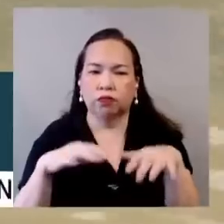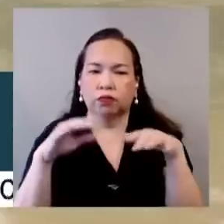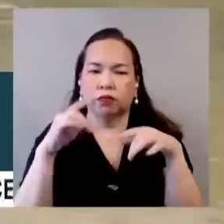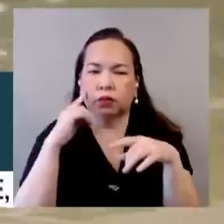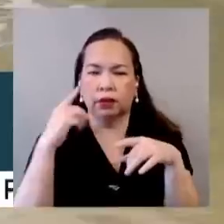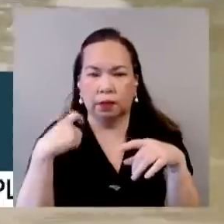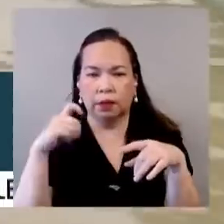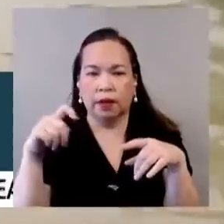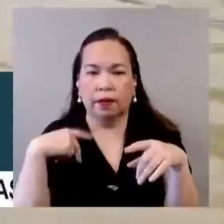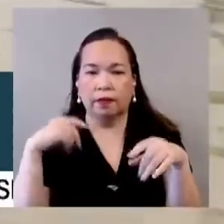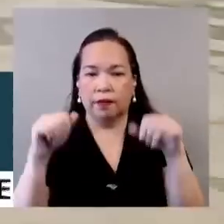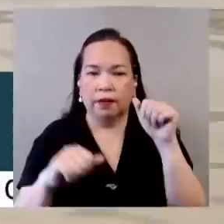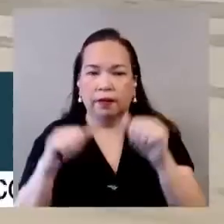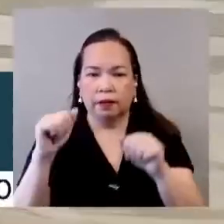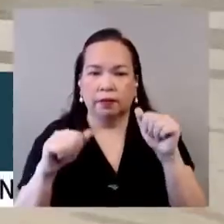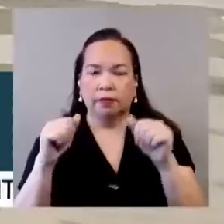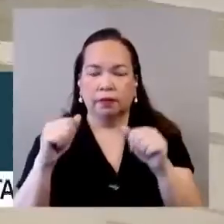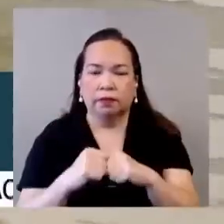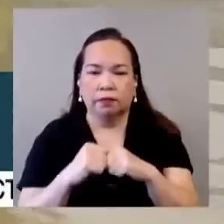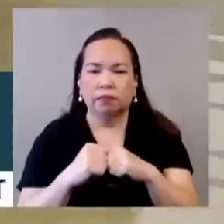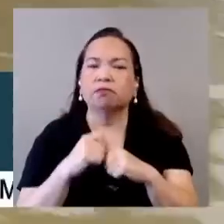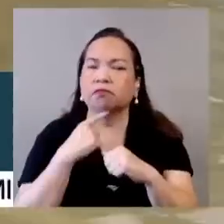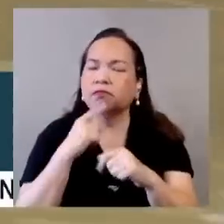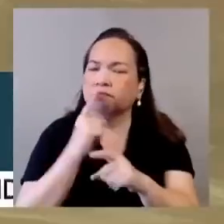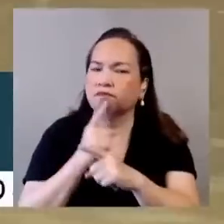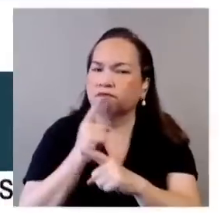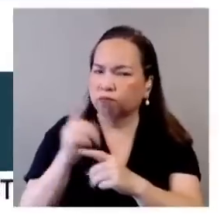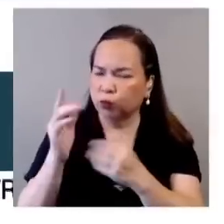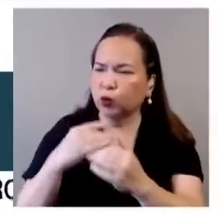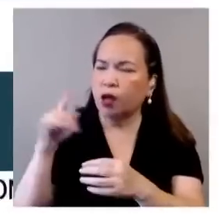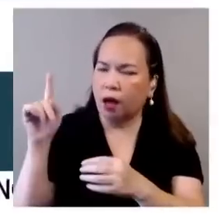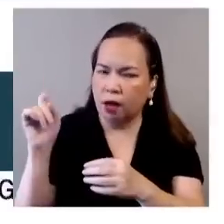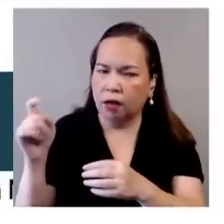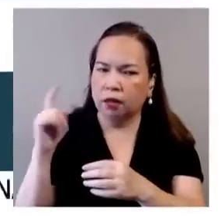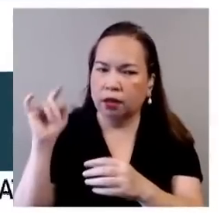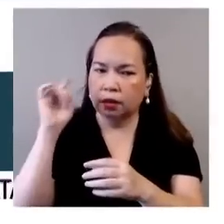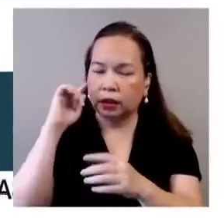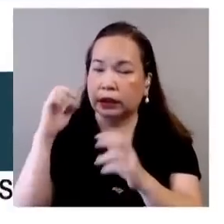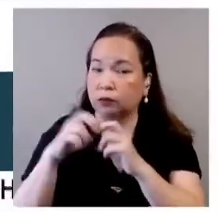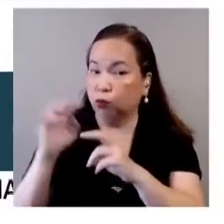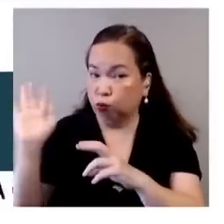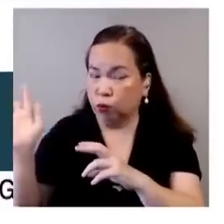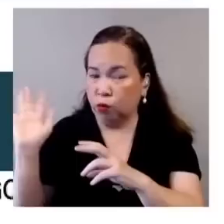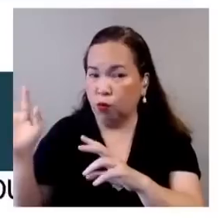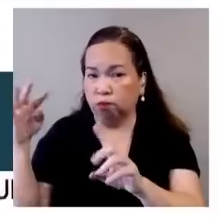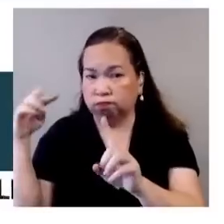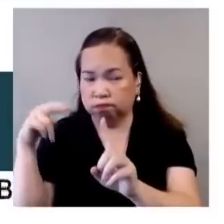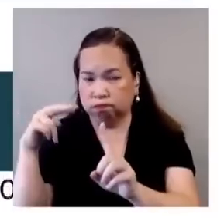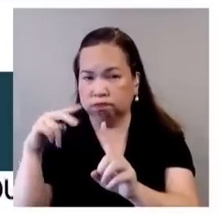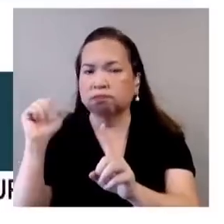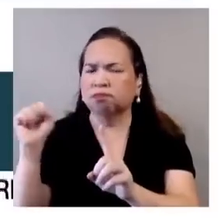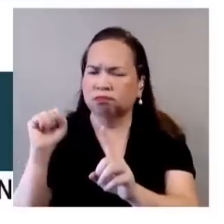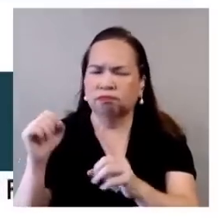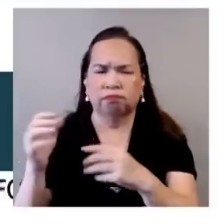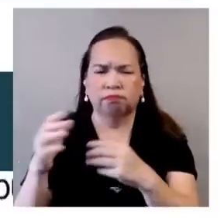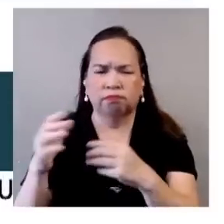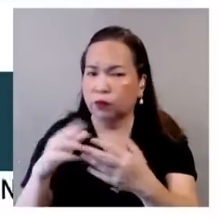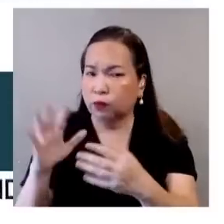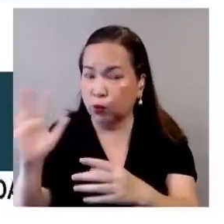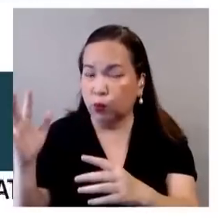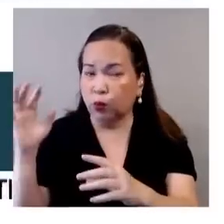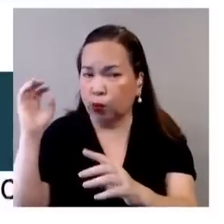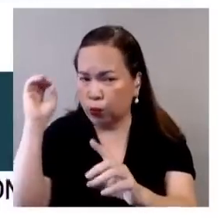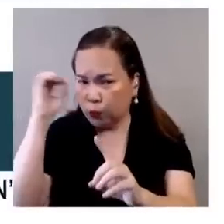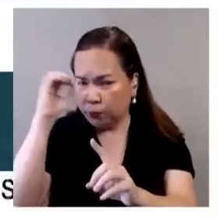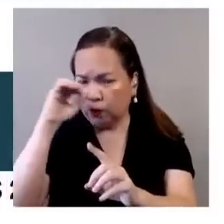Yes, I was going to ask you that because even if it's just from your perspective, your opinion,